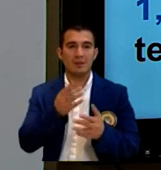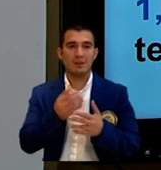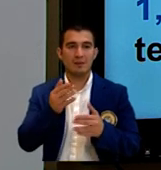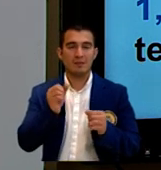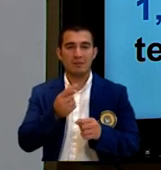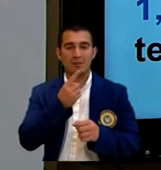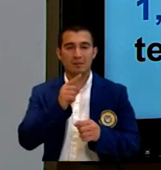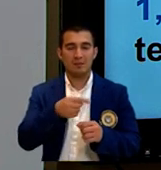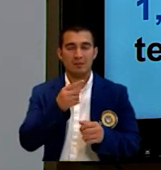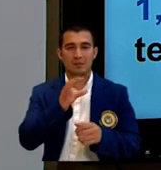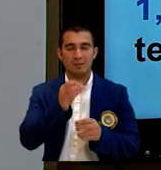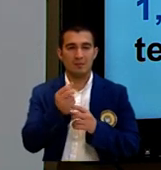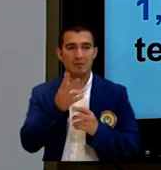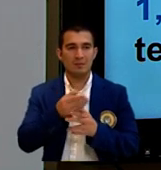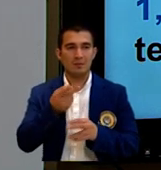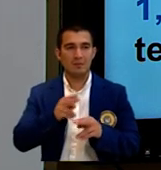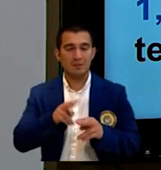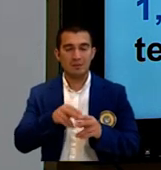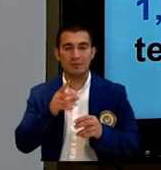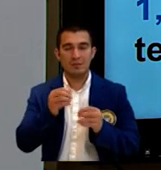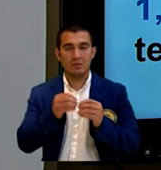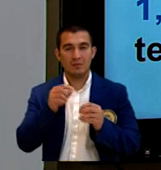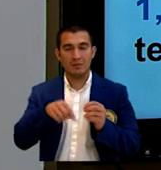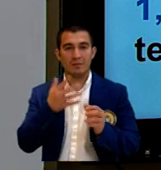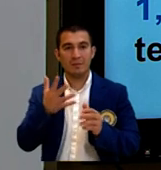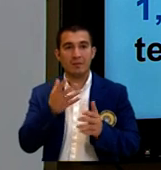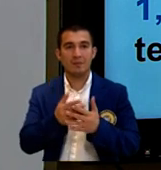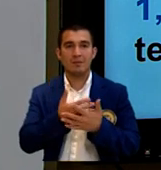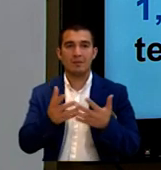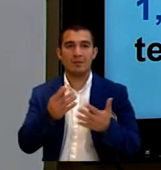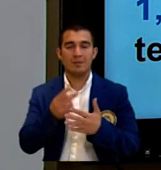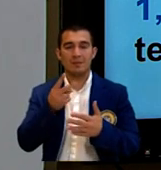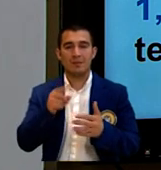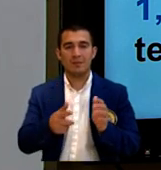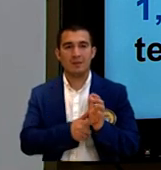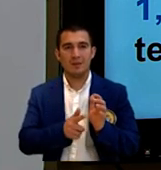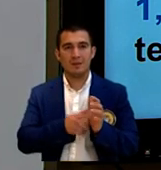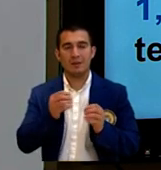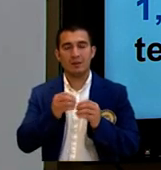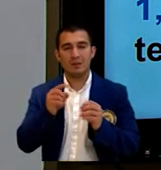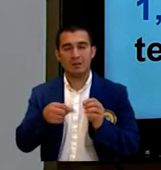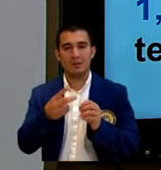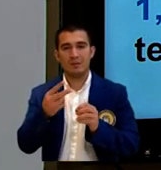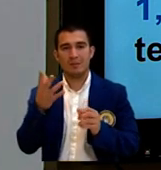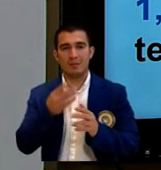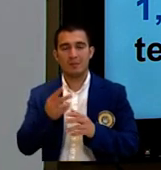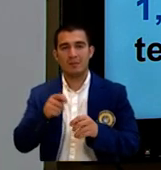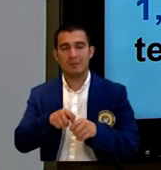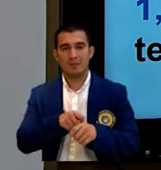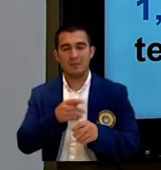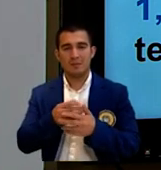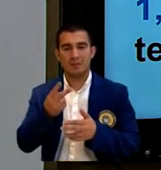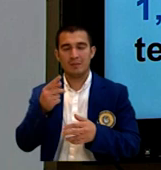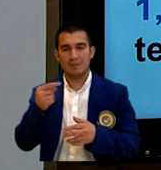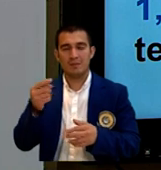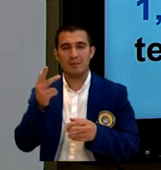teng bo'lganda undagi 1 metr kub joydagi molekulalar soni 2.7 10 darajasi 25 ta